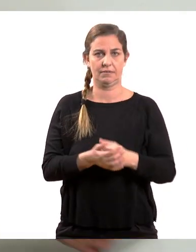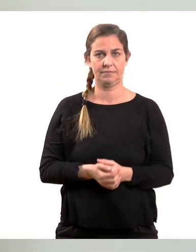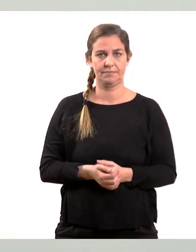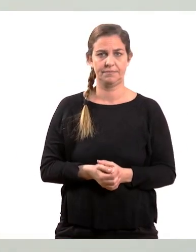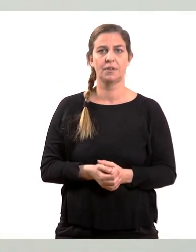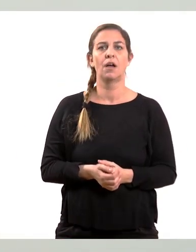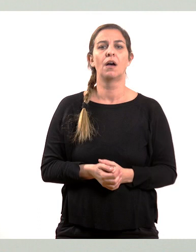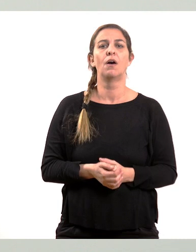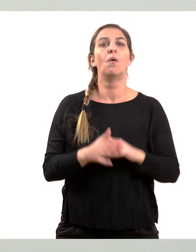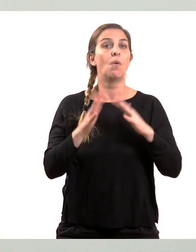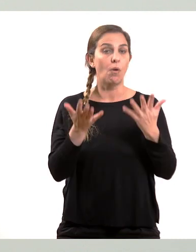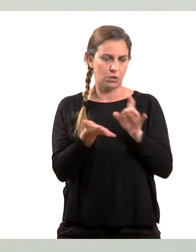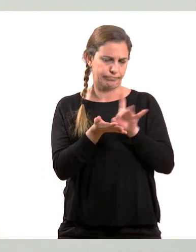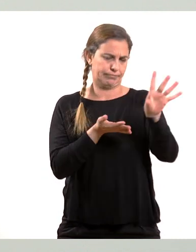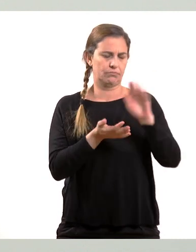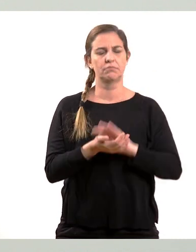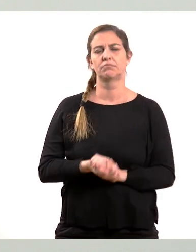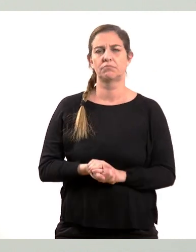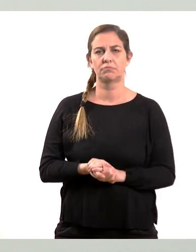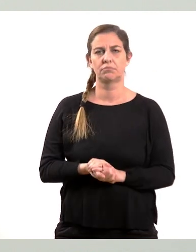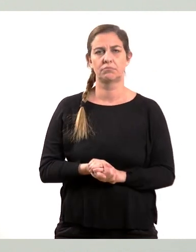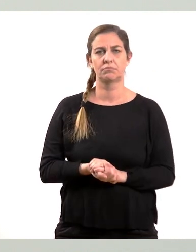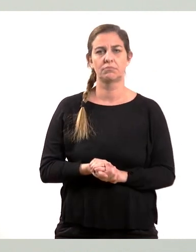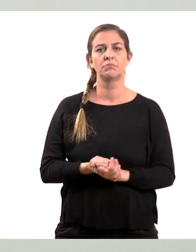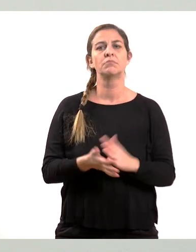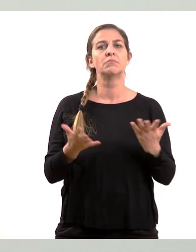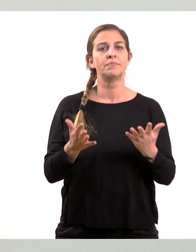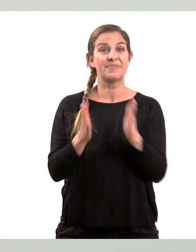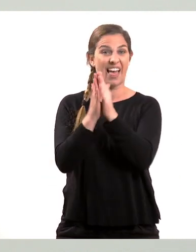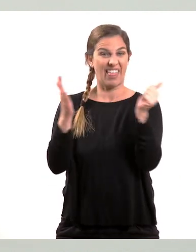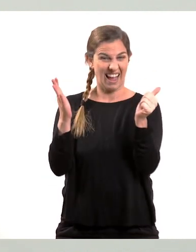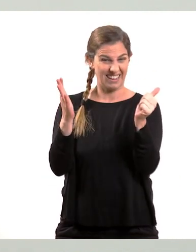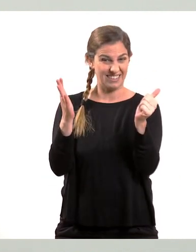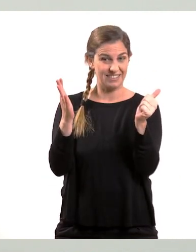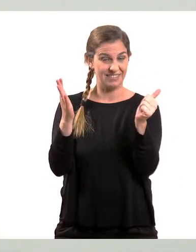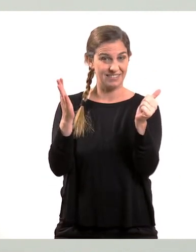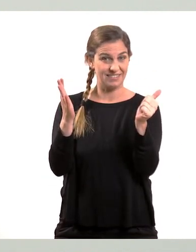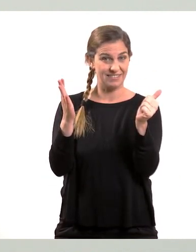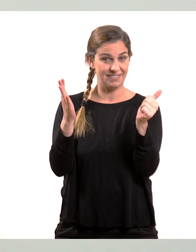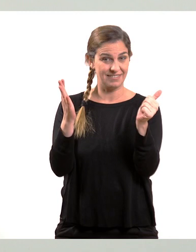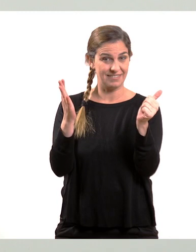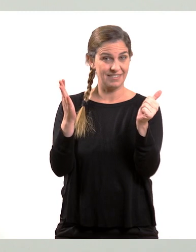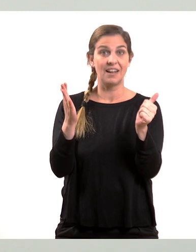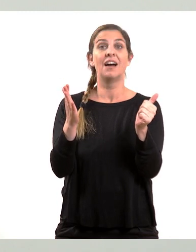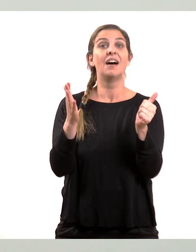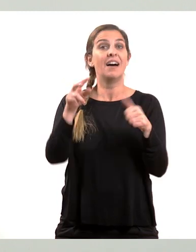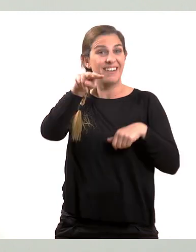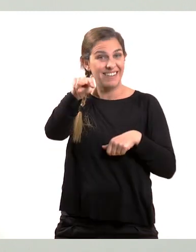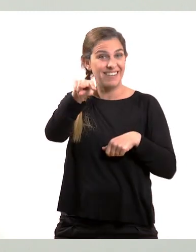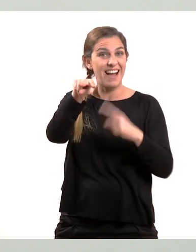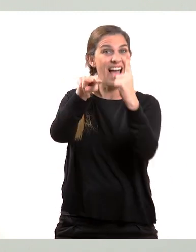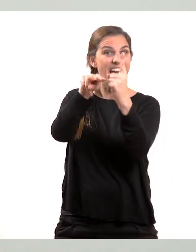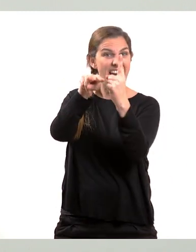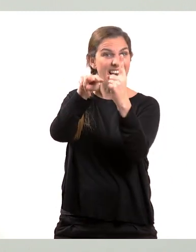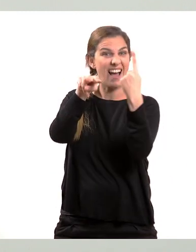Το διώχνουνε. Άρα λοιπόν, από το 16, που το 6 είναι μονάδα